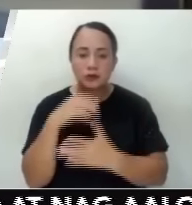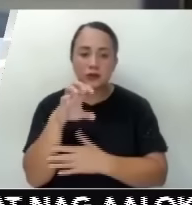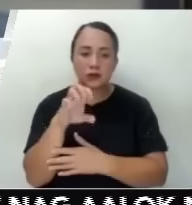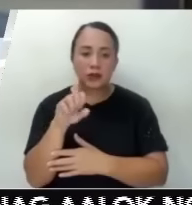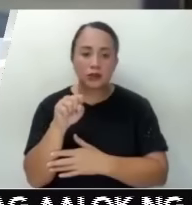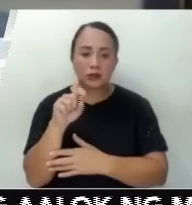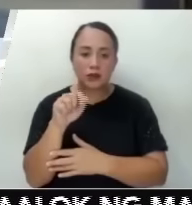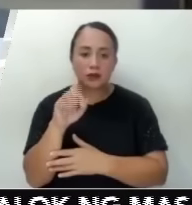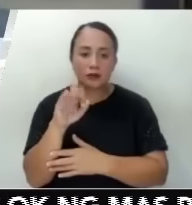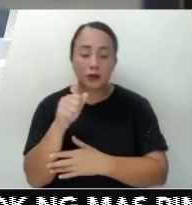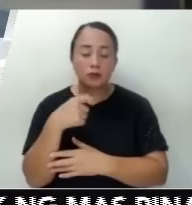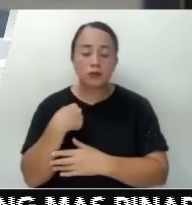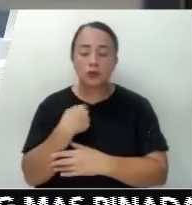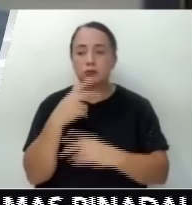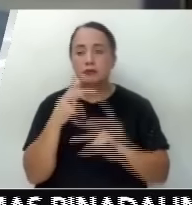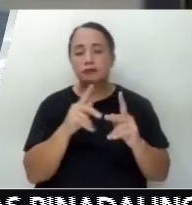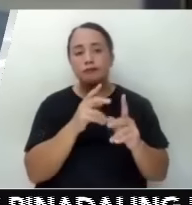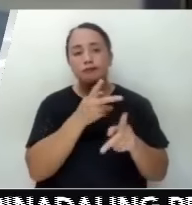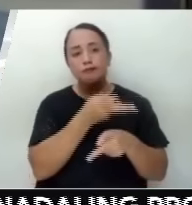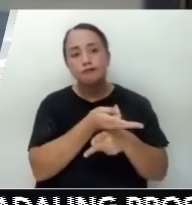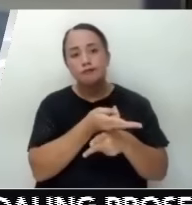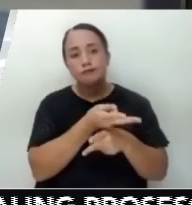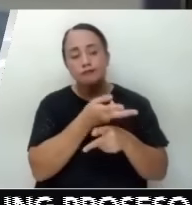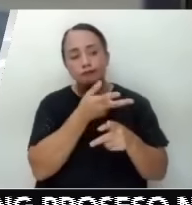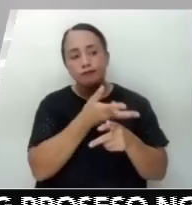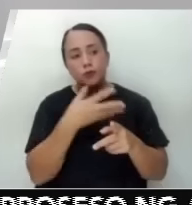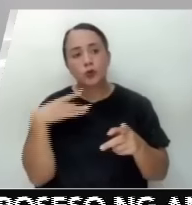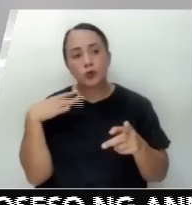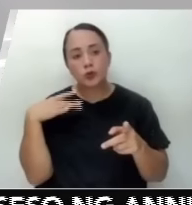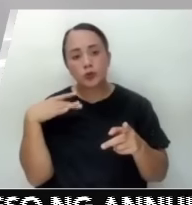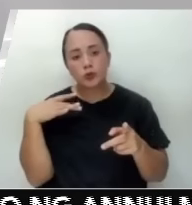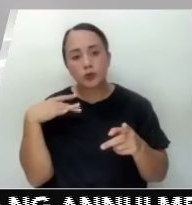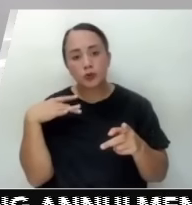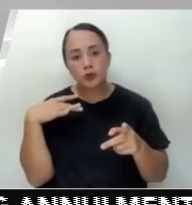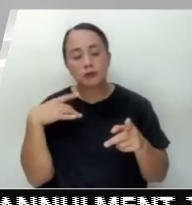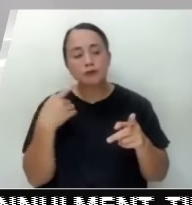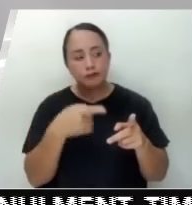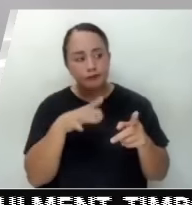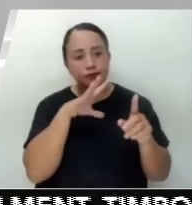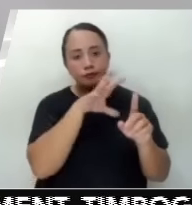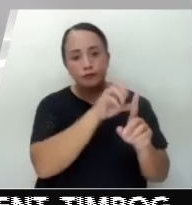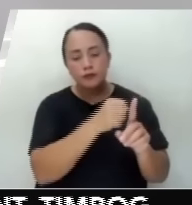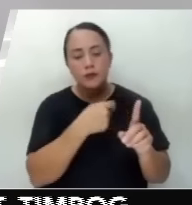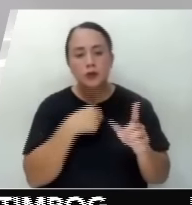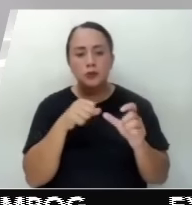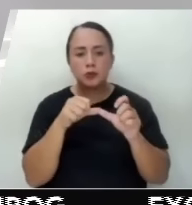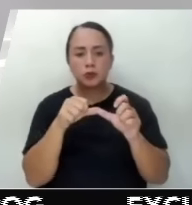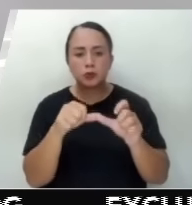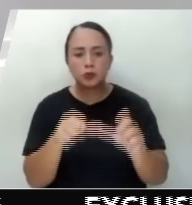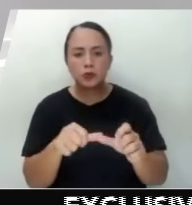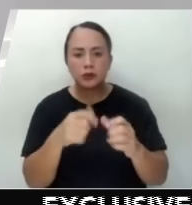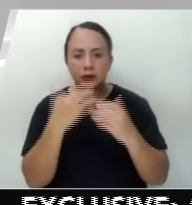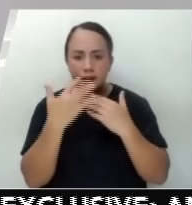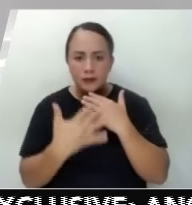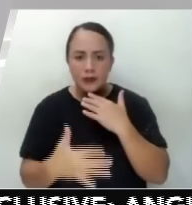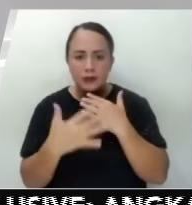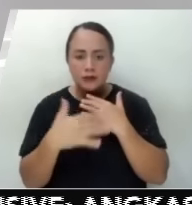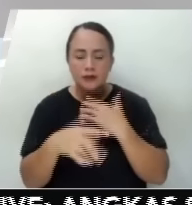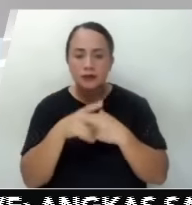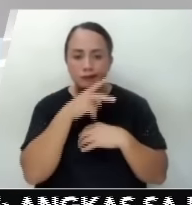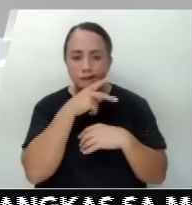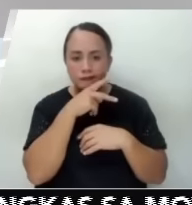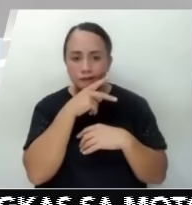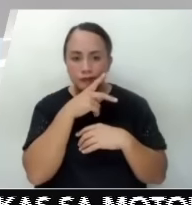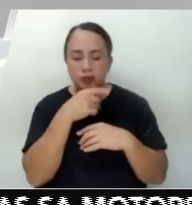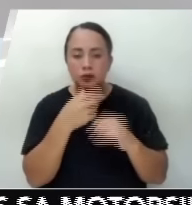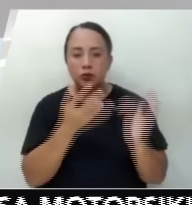mga polis natin yung suspect at doon na po siya inaresto. Tuloy-tuloy pa raw ang bleeding o pagdurugo ng suspect kaya dinala siya ng